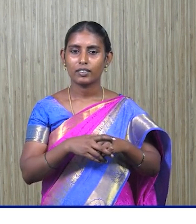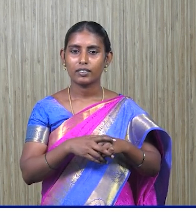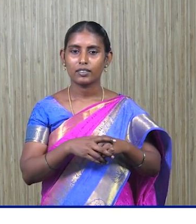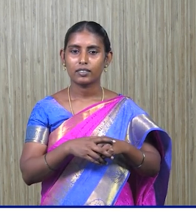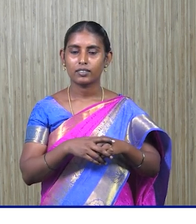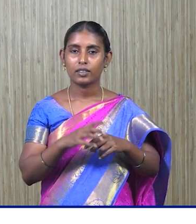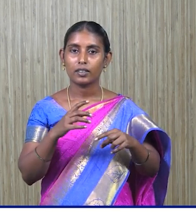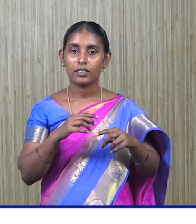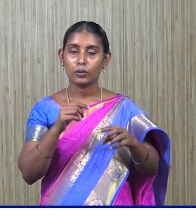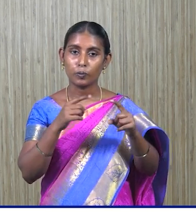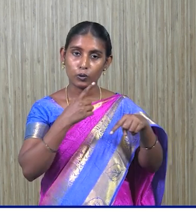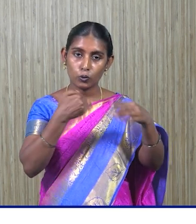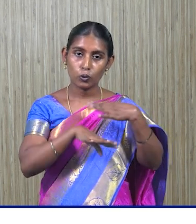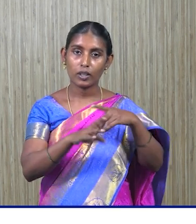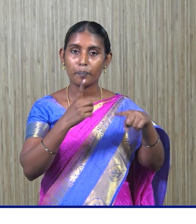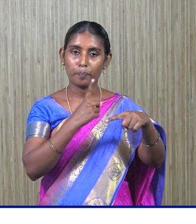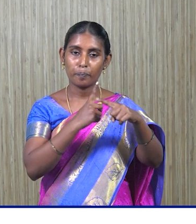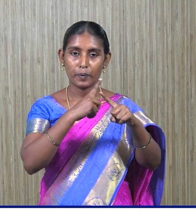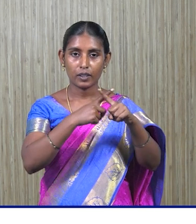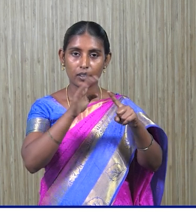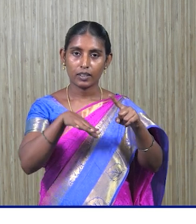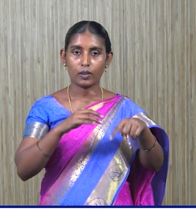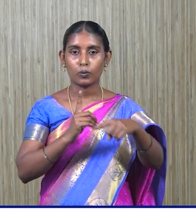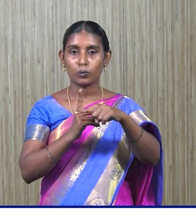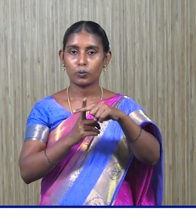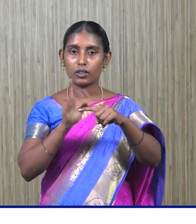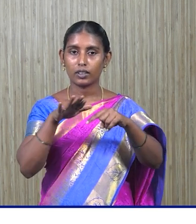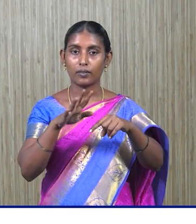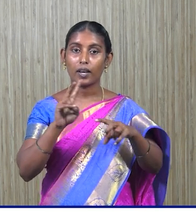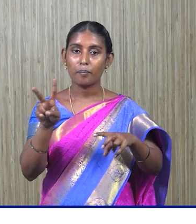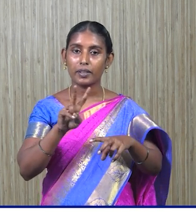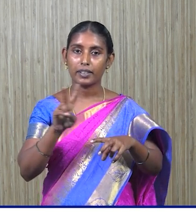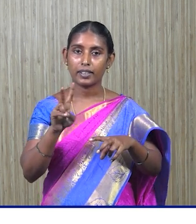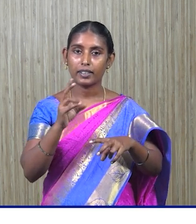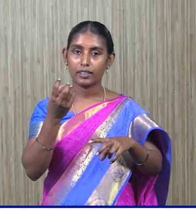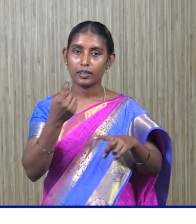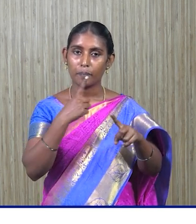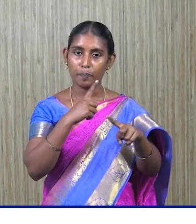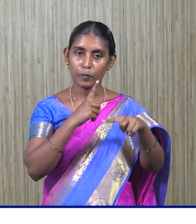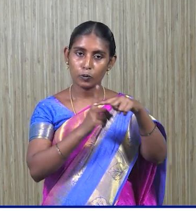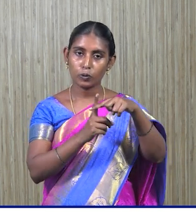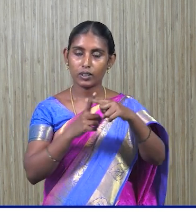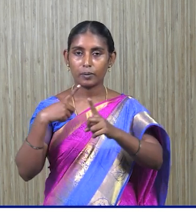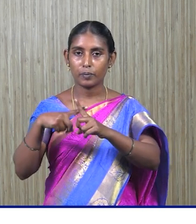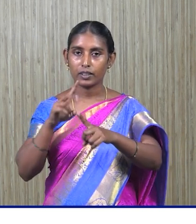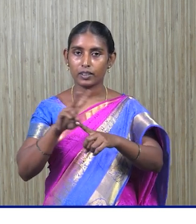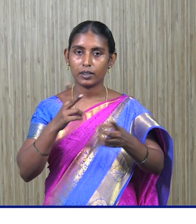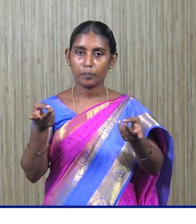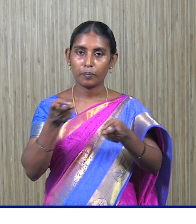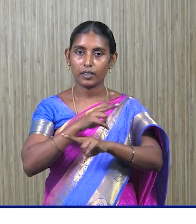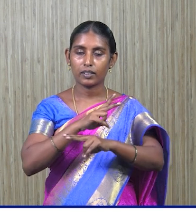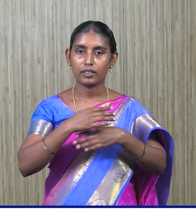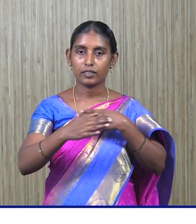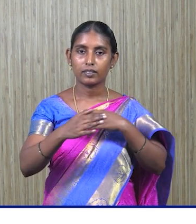வருகிறது கூட்டலும் வருகிறது. அப்போ இரண்டு குறிகள் பங்கிட்டுக் கொள்வதால் இதை நாம் என்ன சொல்கிறோம்? பங்கிட்டு பண்ணும் நாம் கூறுகின்றோம்.